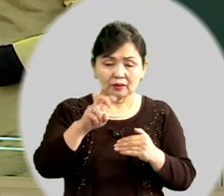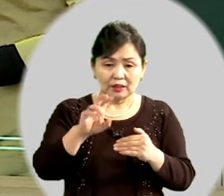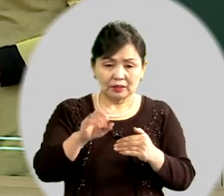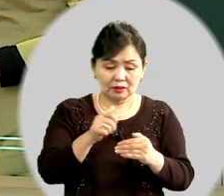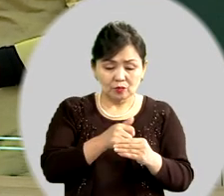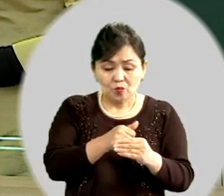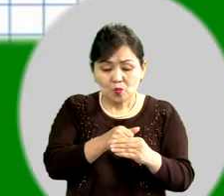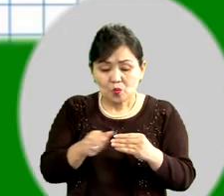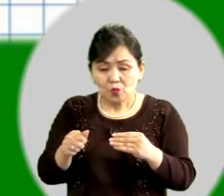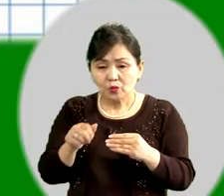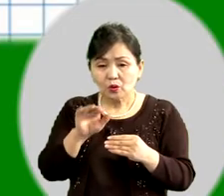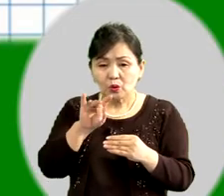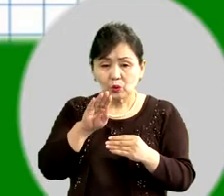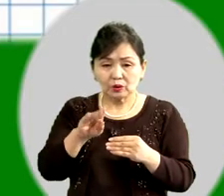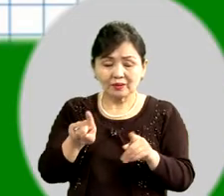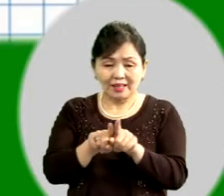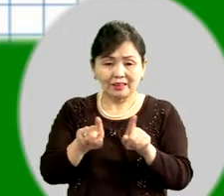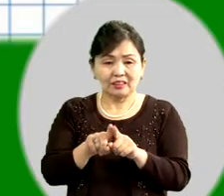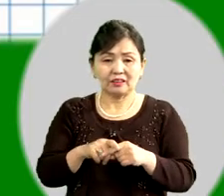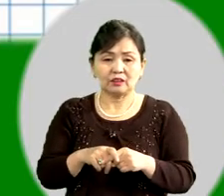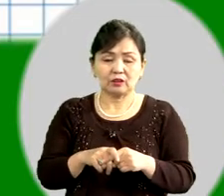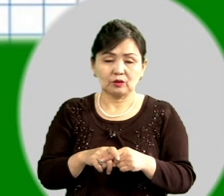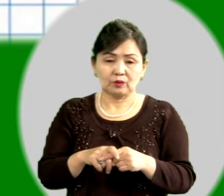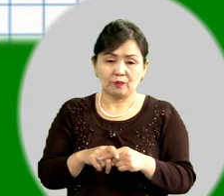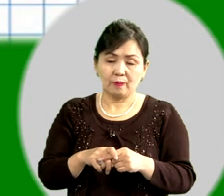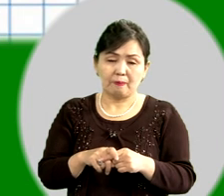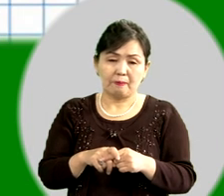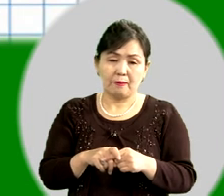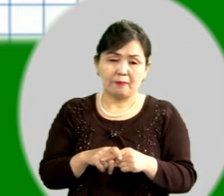урт нь гэсэн үг. За, кубийн ирмэг 2 см байна.